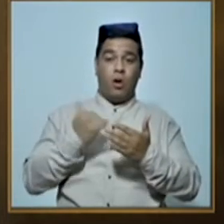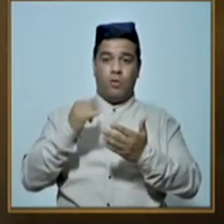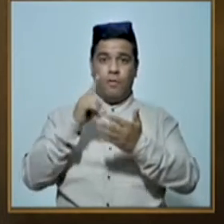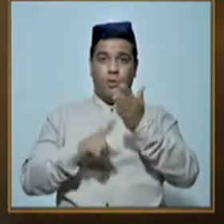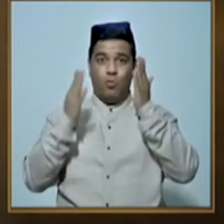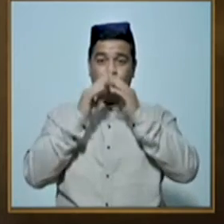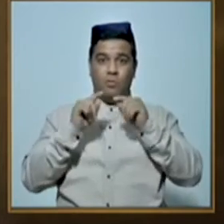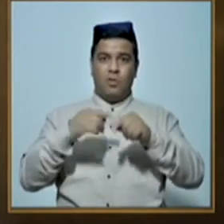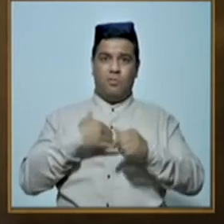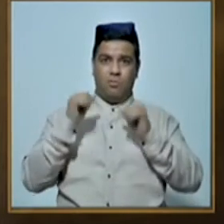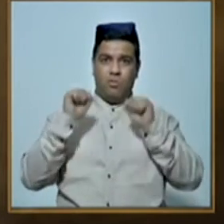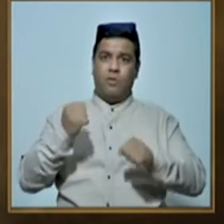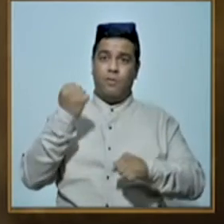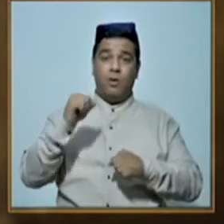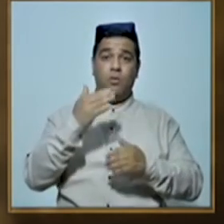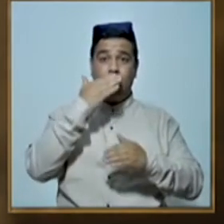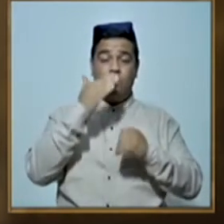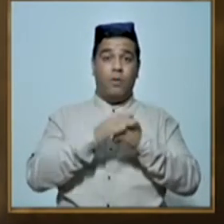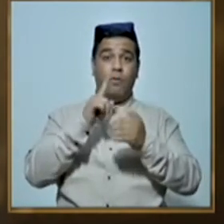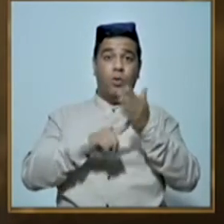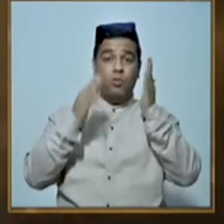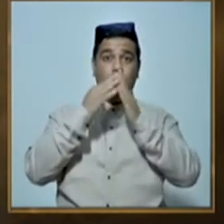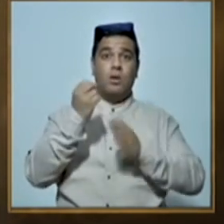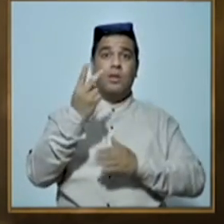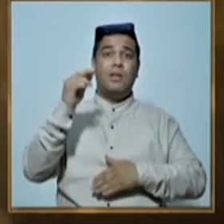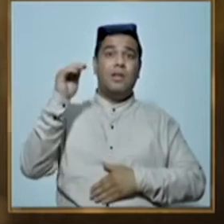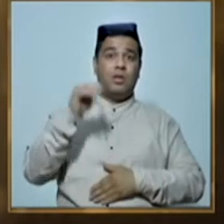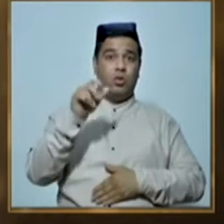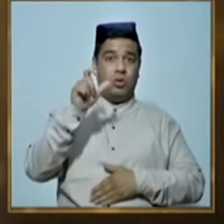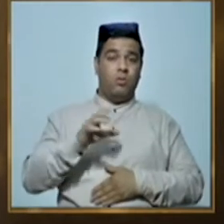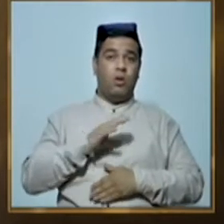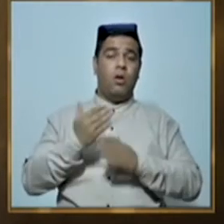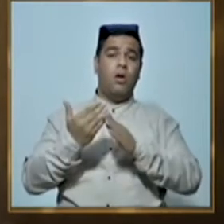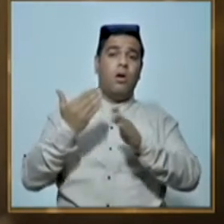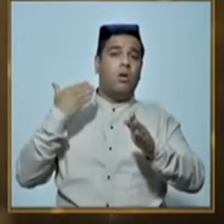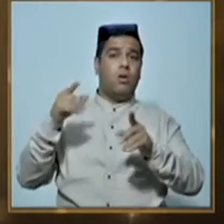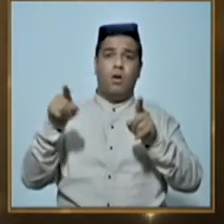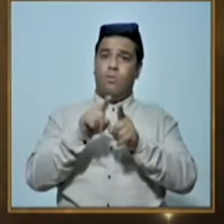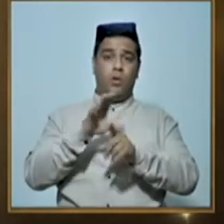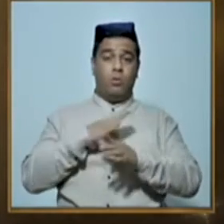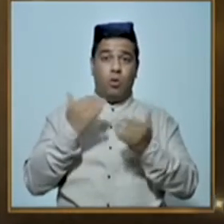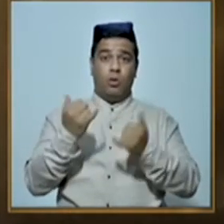kerak. 12 ming odam bo'lib ketdi. Shu vaqtgacha hali islom lashkari 12 mingga yetmagan ekan.